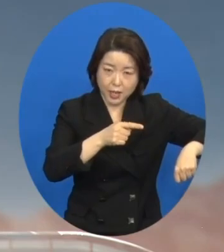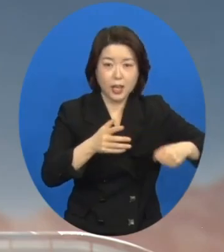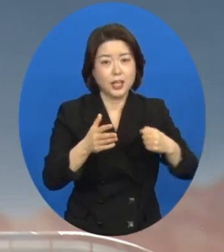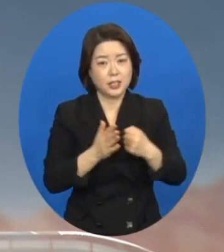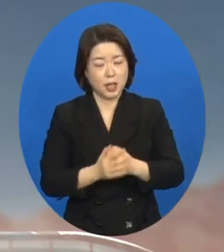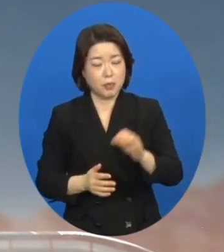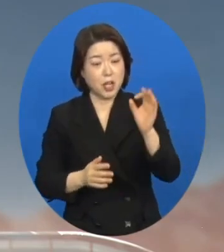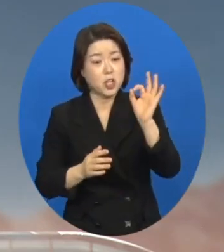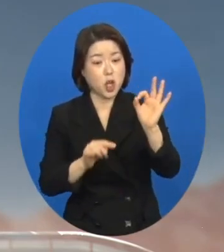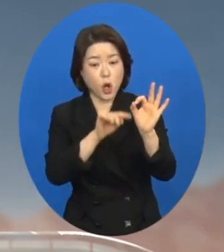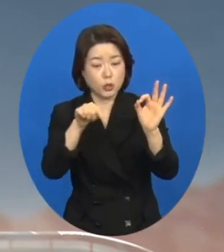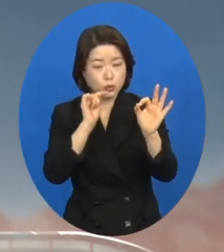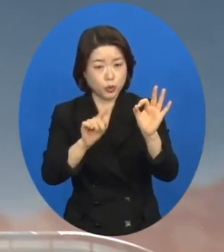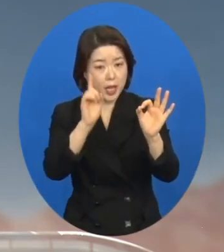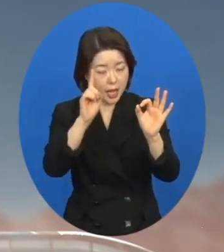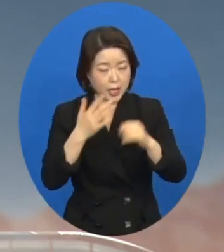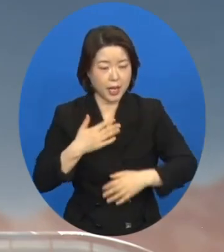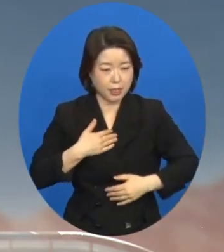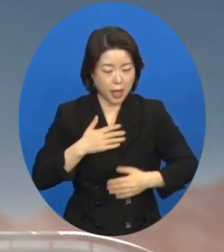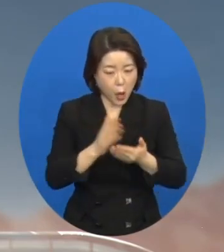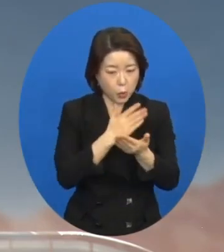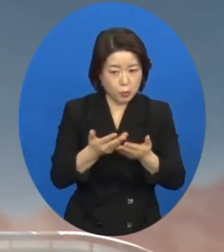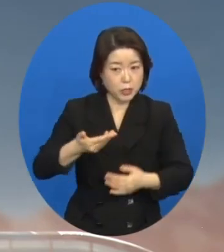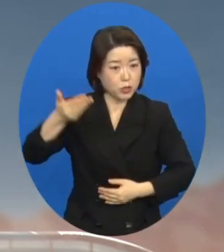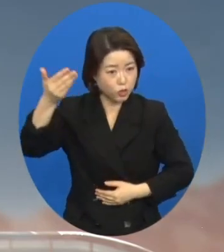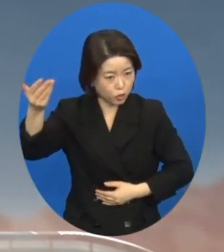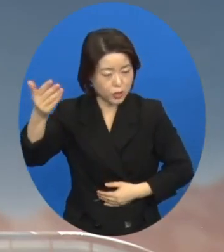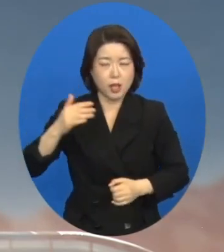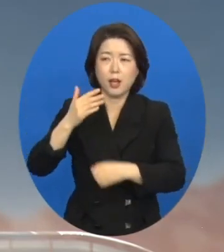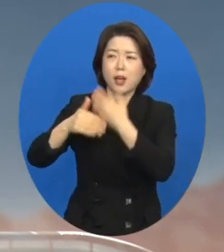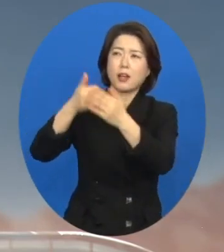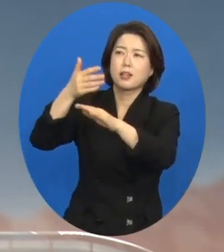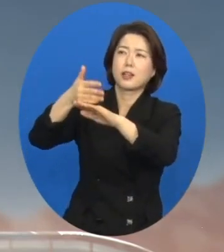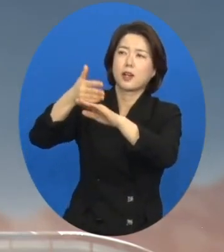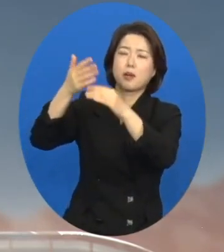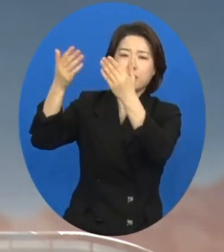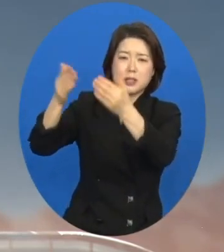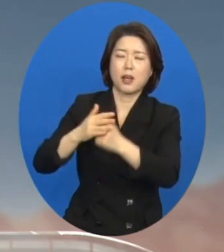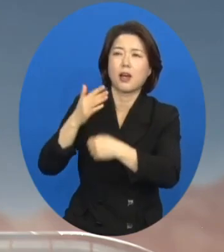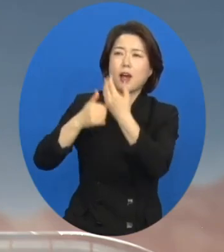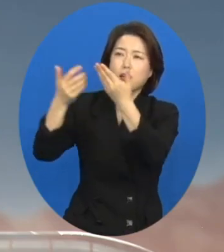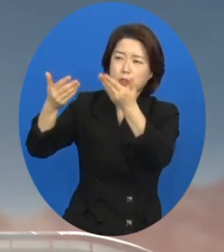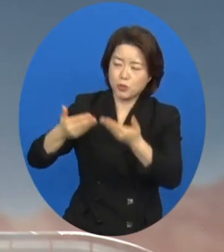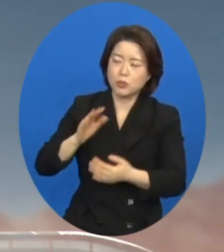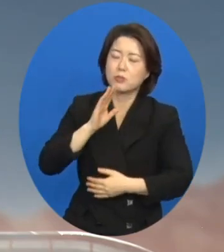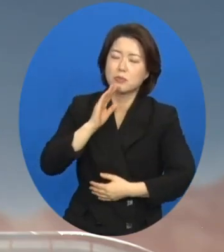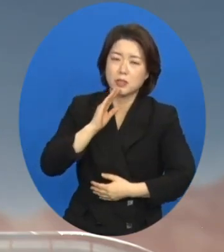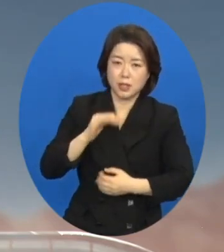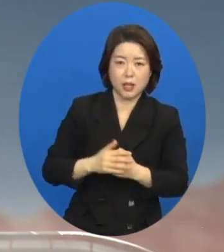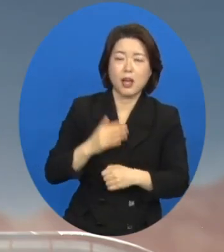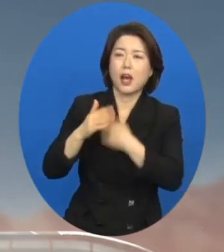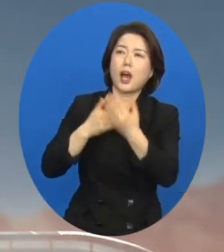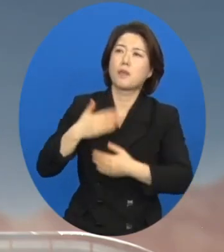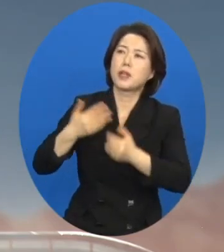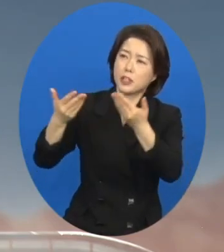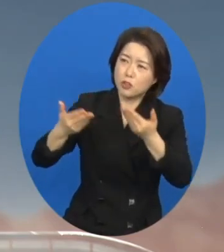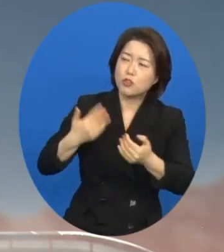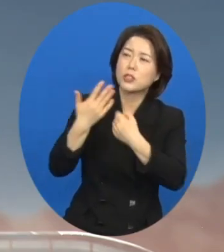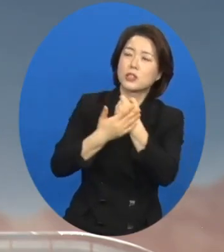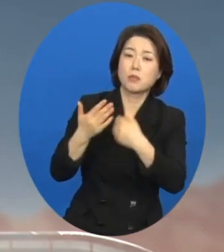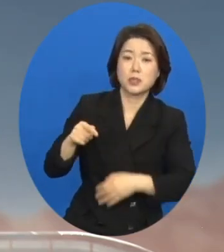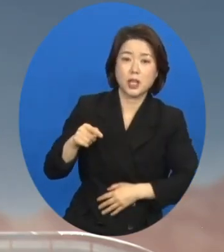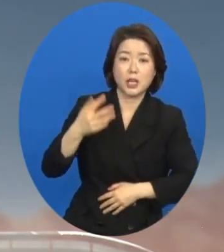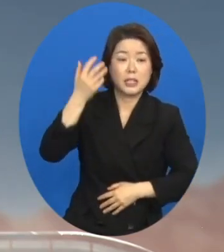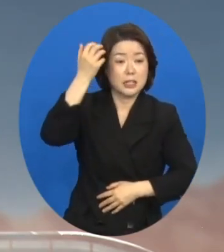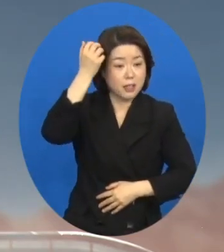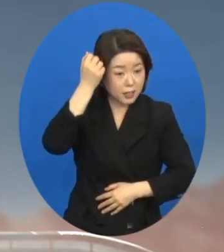열의 하나를 구별해 나에 드릴 때마다 하나님 감사합니다. 하나님이 주신 것입니다. 하나님이 저에게 베푸신 은혜입니다.